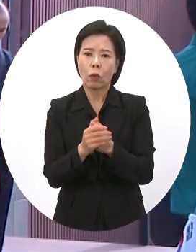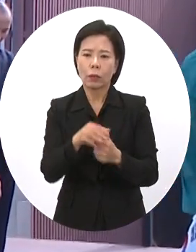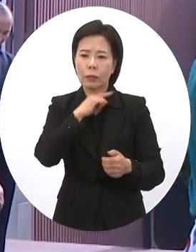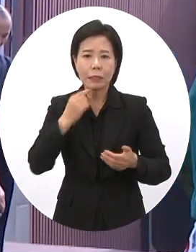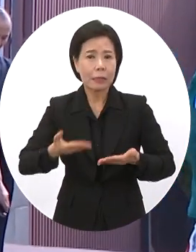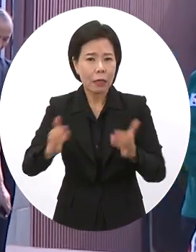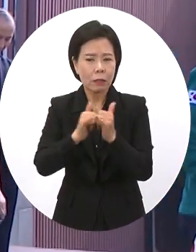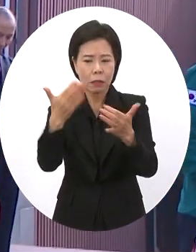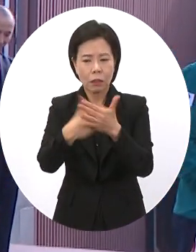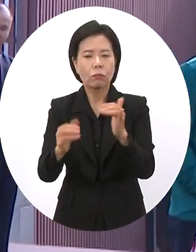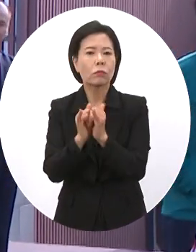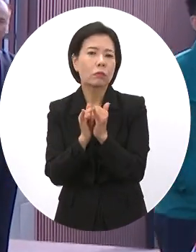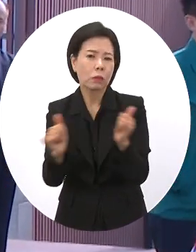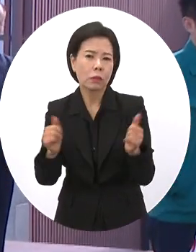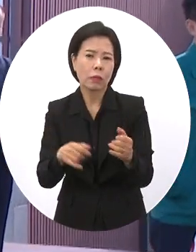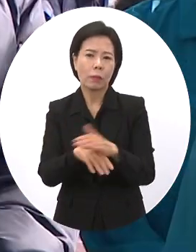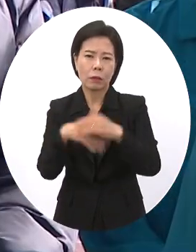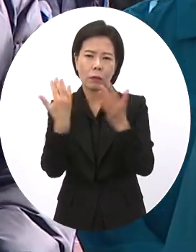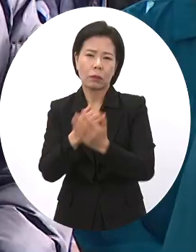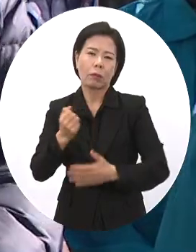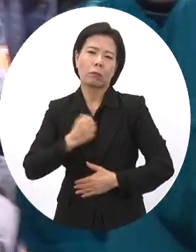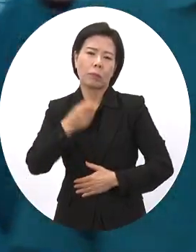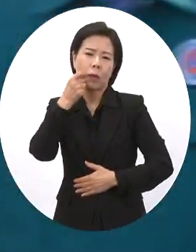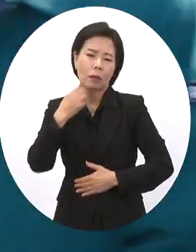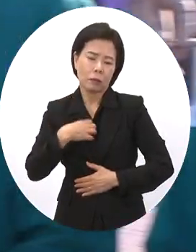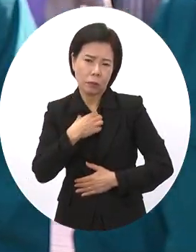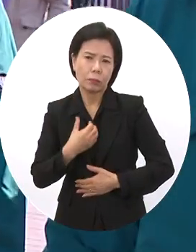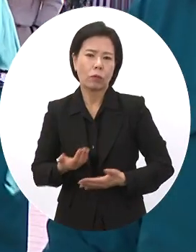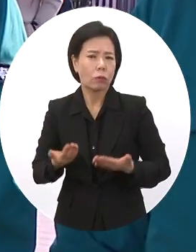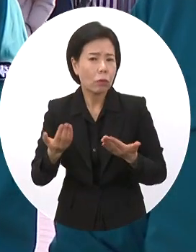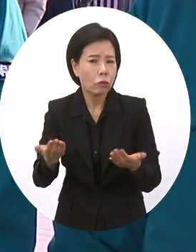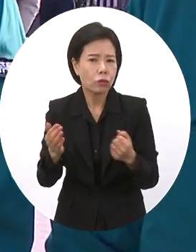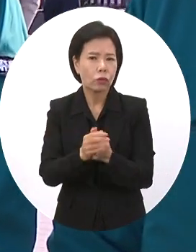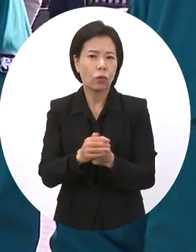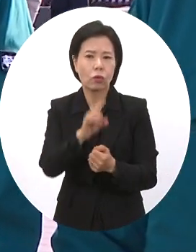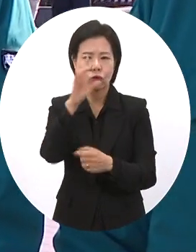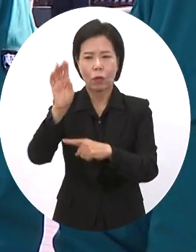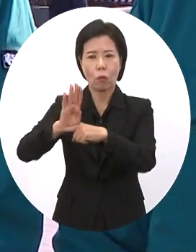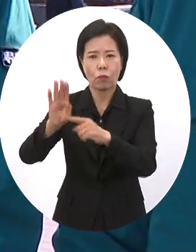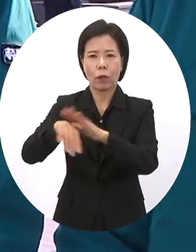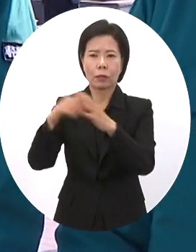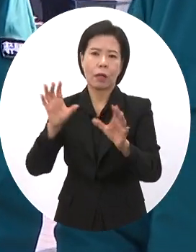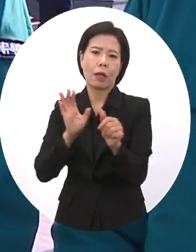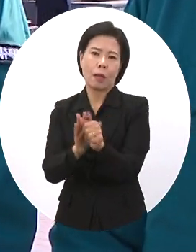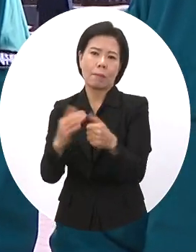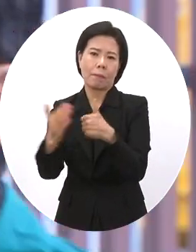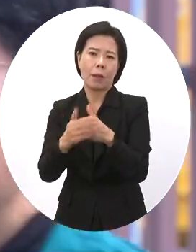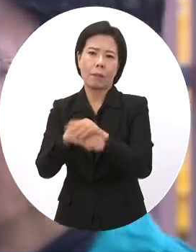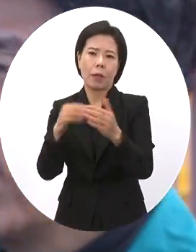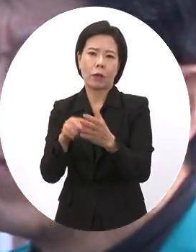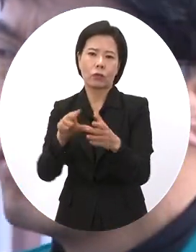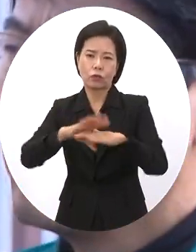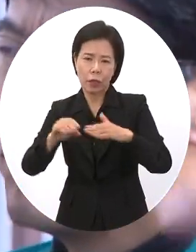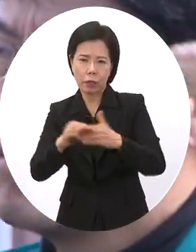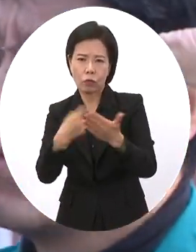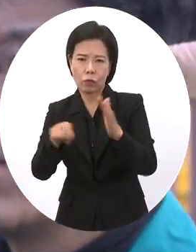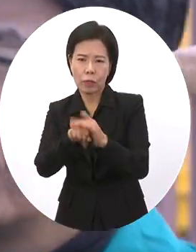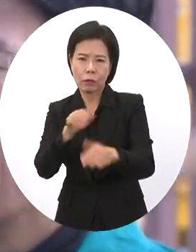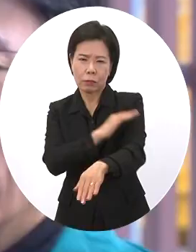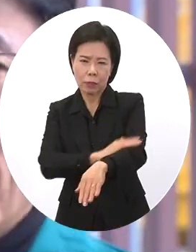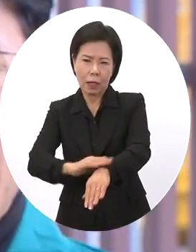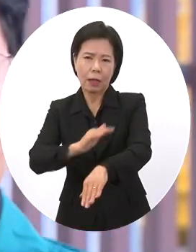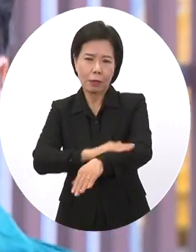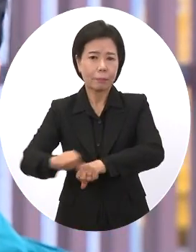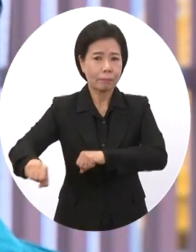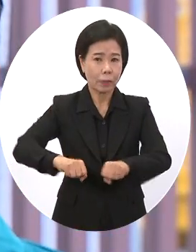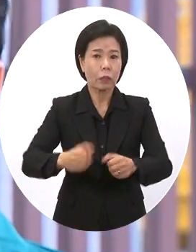제주도는 희생자와 유가족에게 깊은 애도를 표하며 중앙정부와 협력해 사고 수습과 지원에 만전을